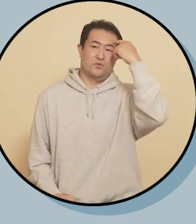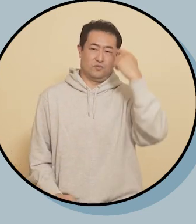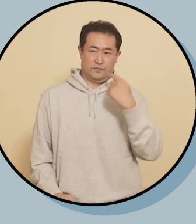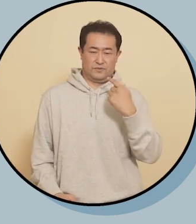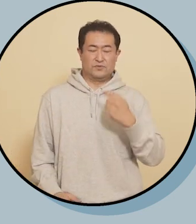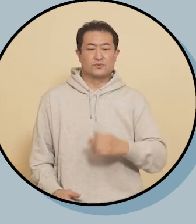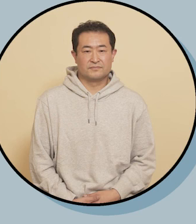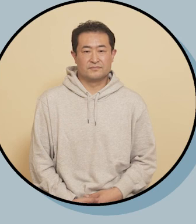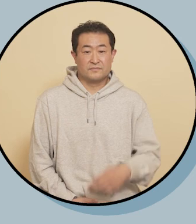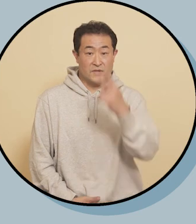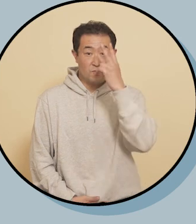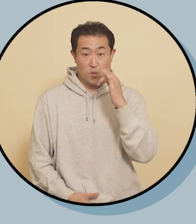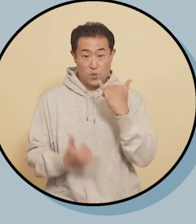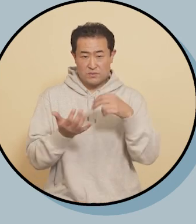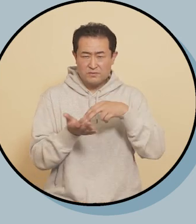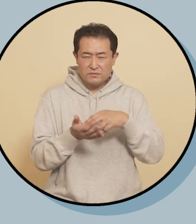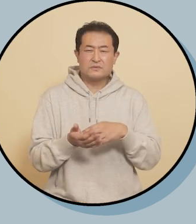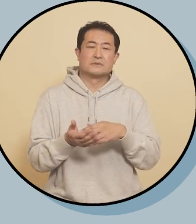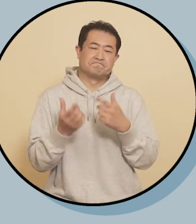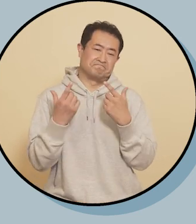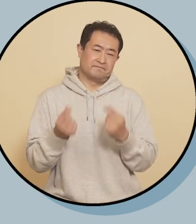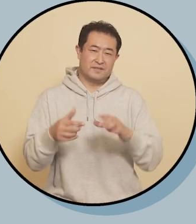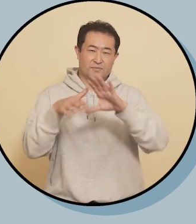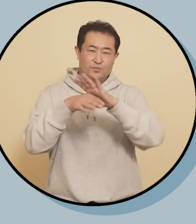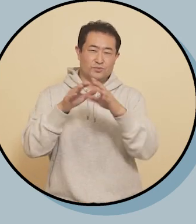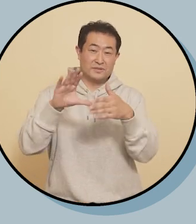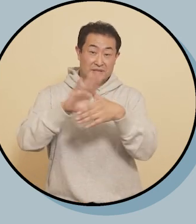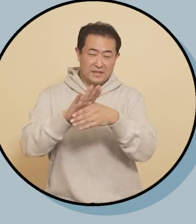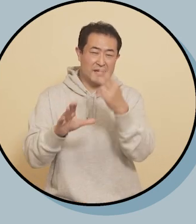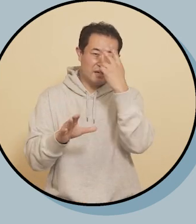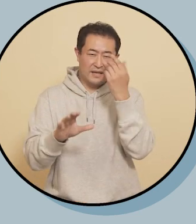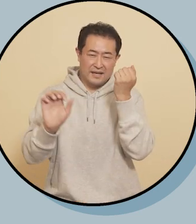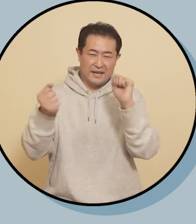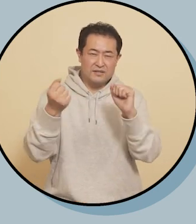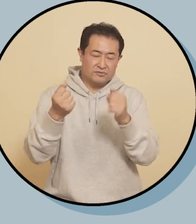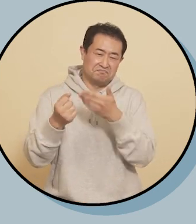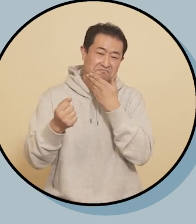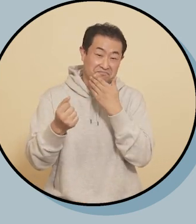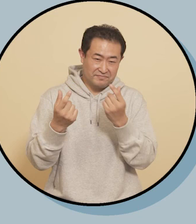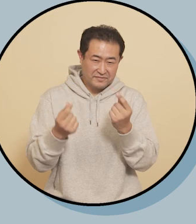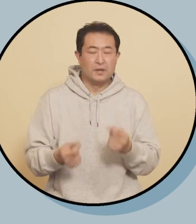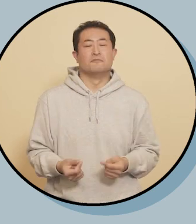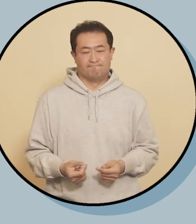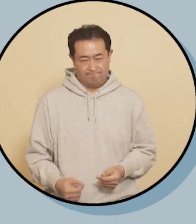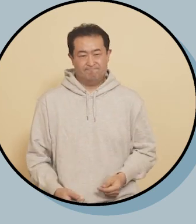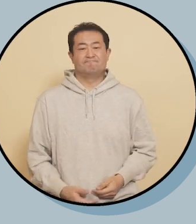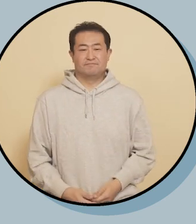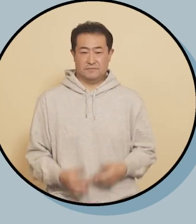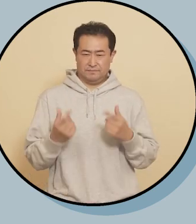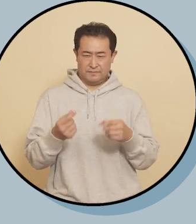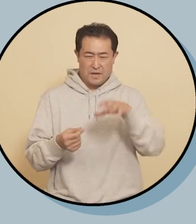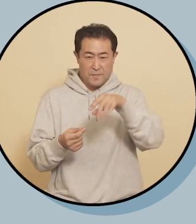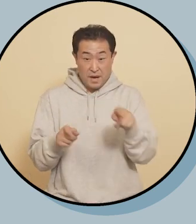思っています朦朧者の方にとってもやっぱり文化芸術っていうのは重要ですそうですねやっぱりその場を